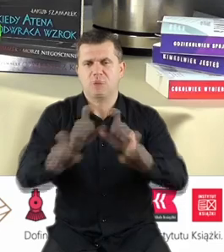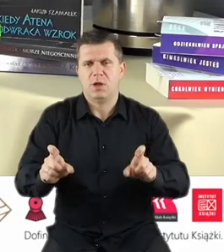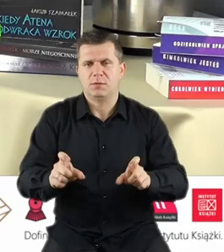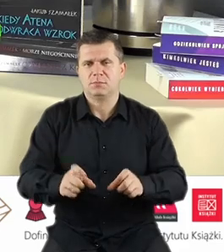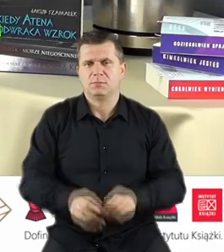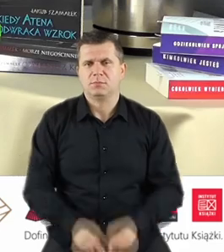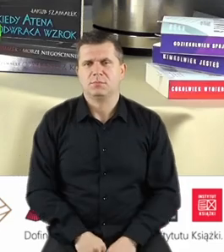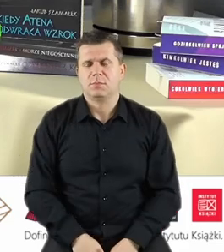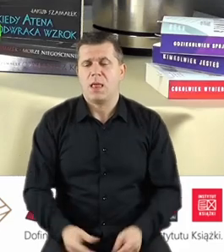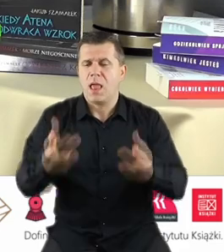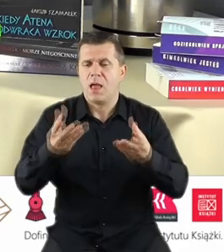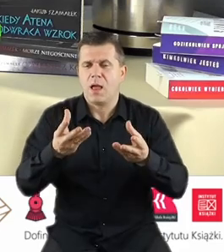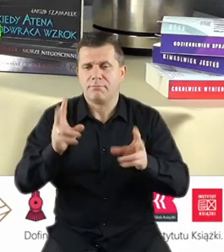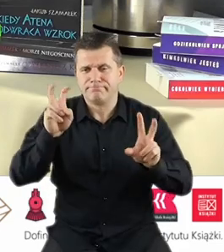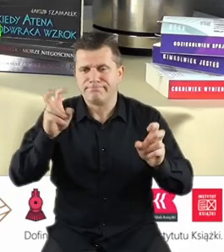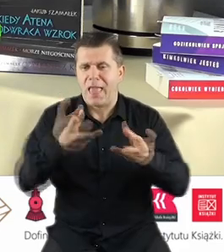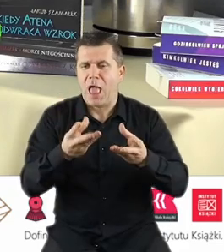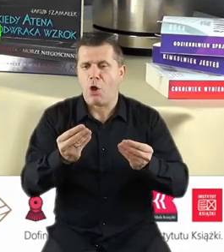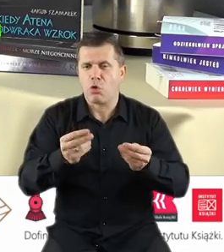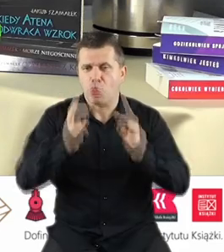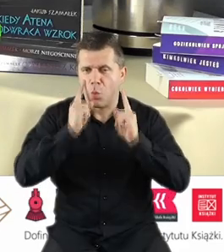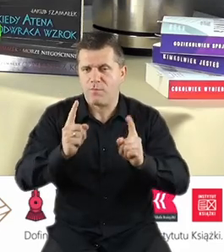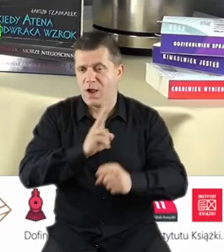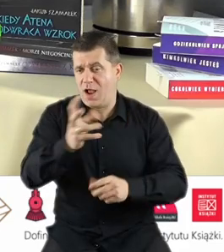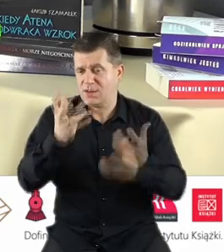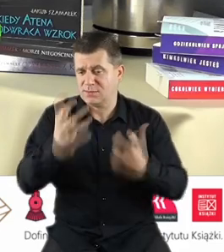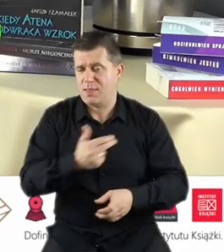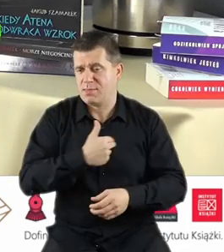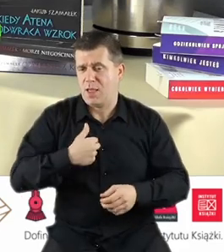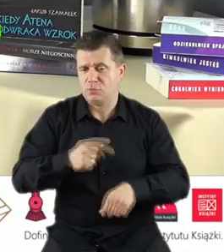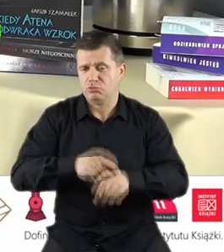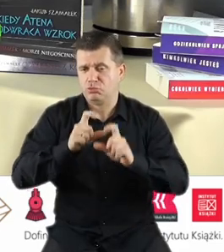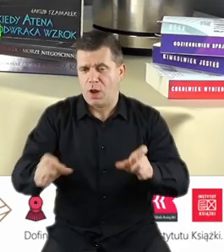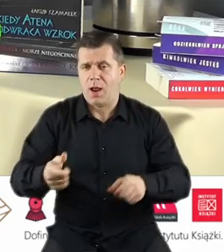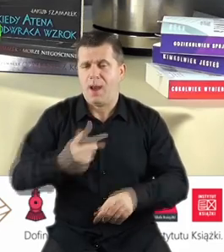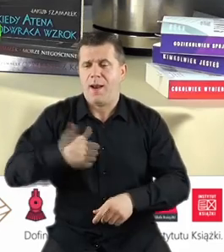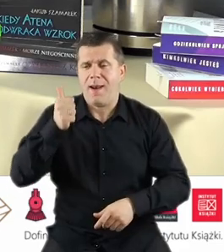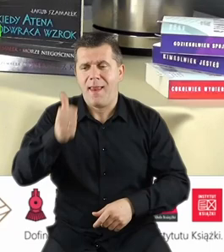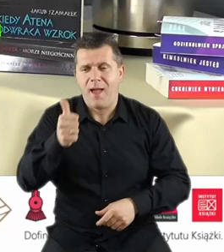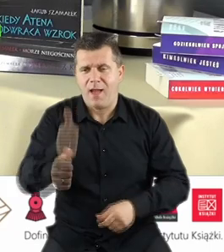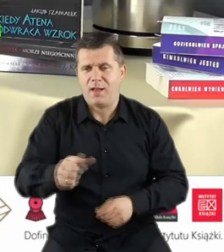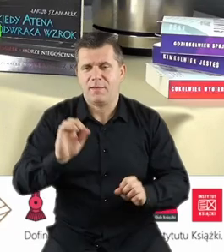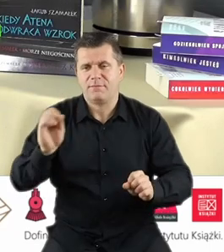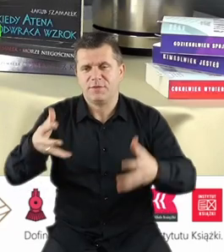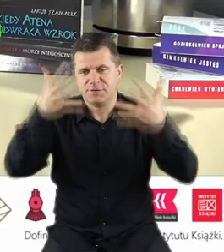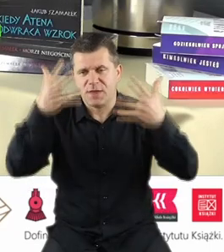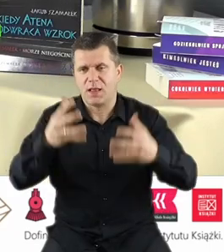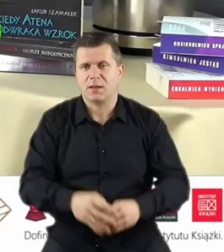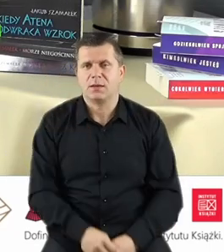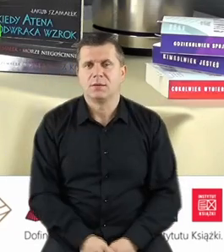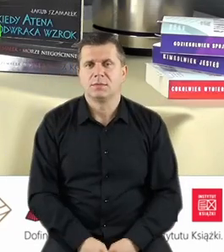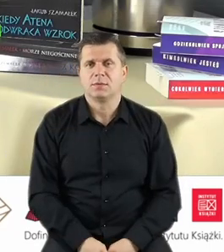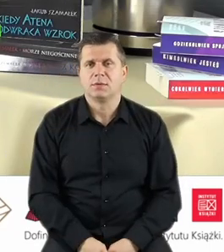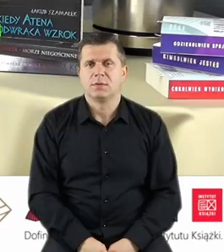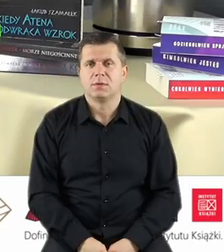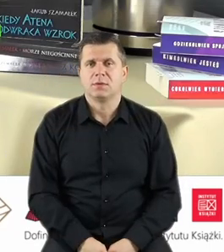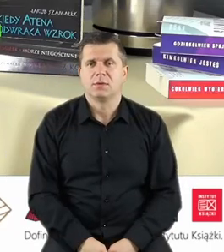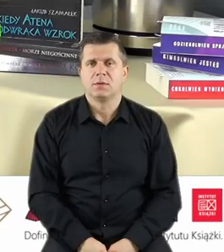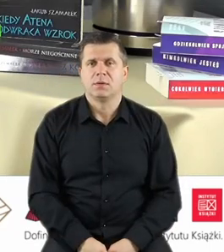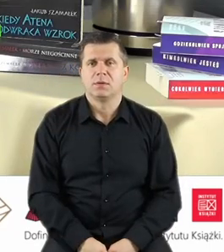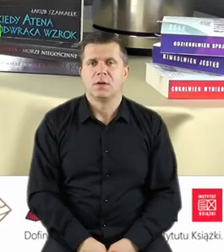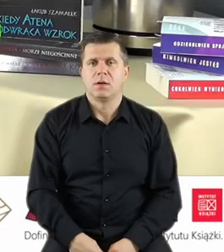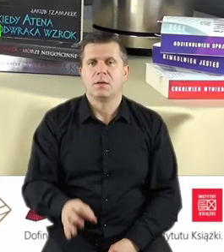uwagi. Każdy chce naszego czasu, naszych lajków i wyświetleń i tak dalej. I ja nie czuję, żeby każda moja właśnie